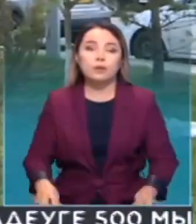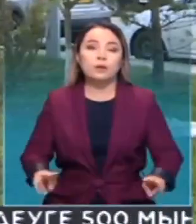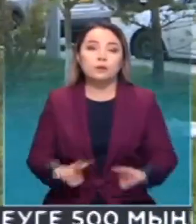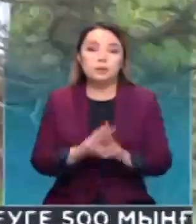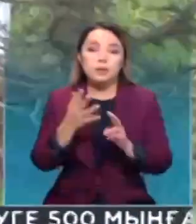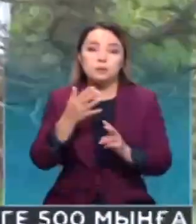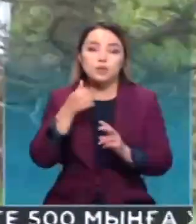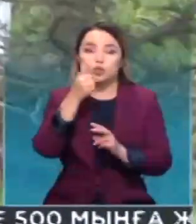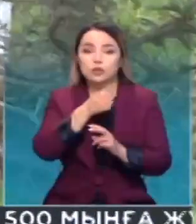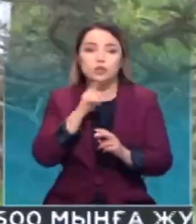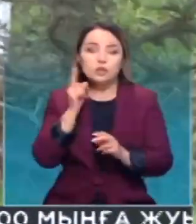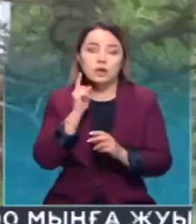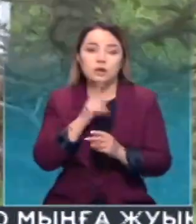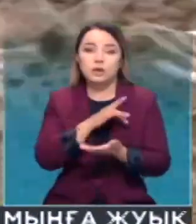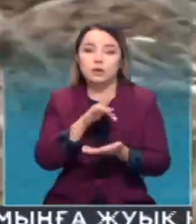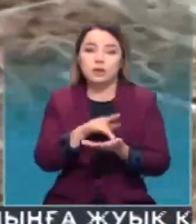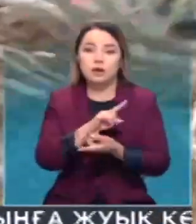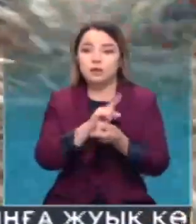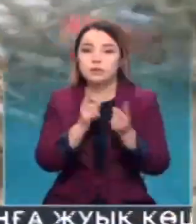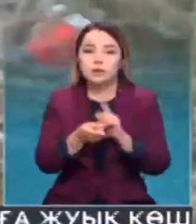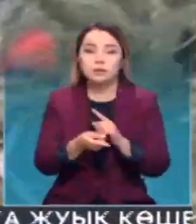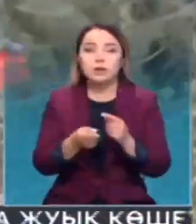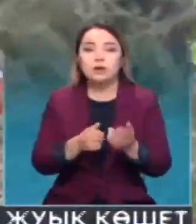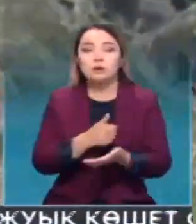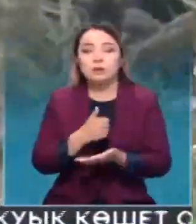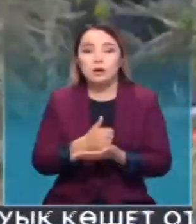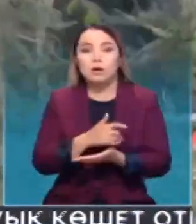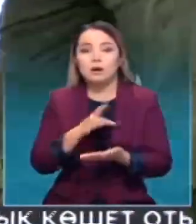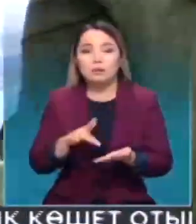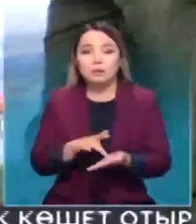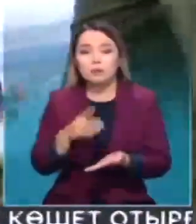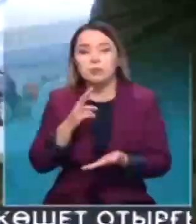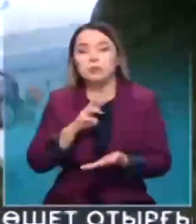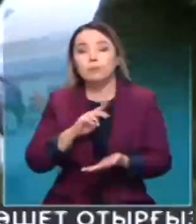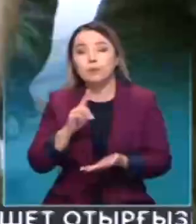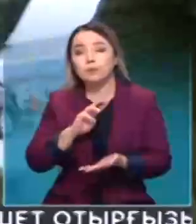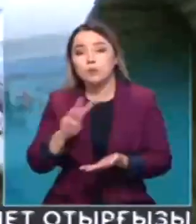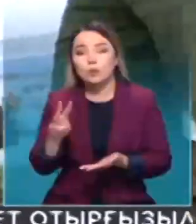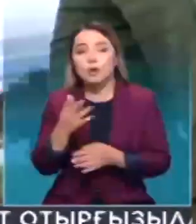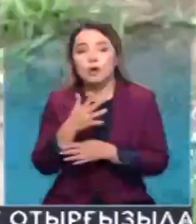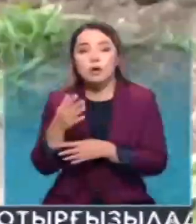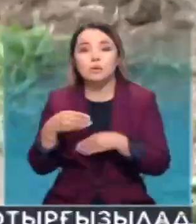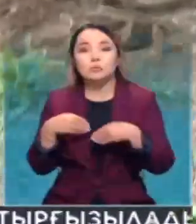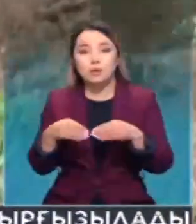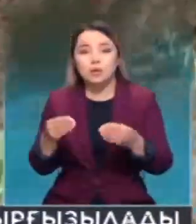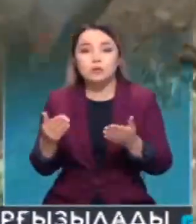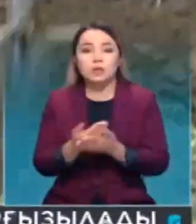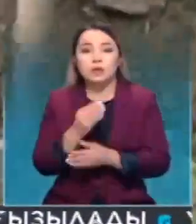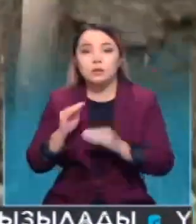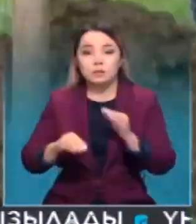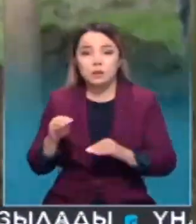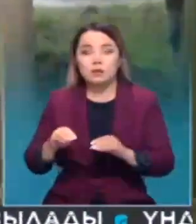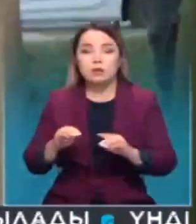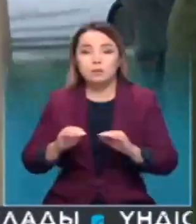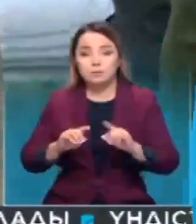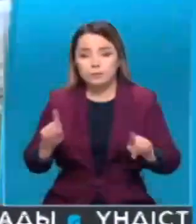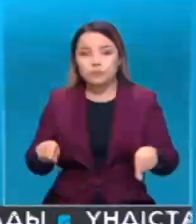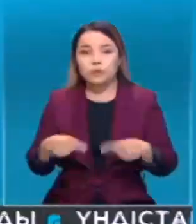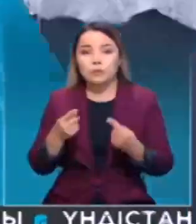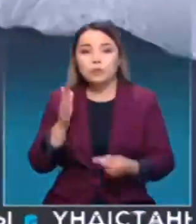Астана 5 жылда жасыл қалаға айналады. Биыл бас қалада 1 миллионға жуық ағаш отырғызылып, жаңа аллея мен саябақтар